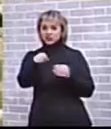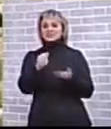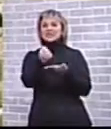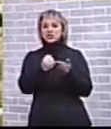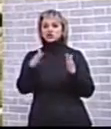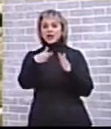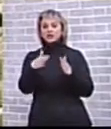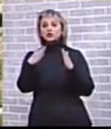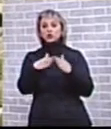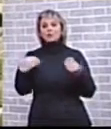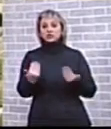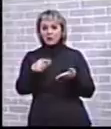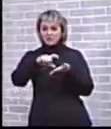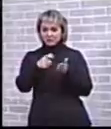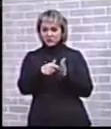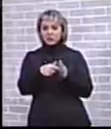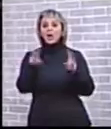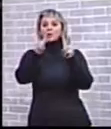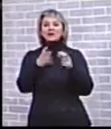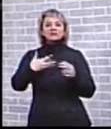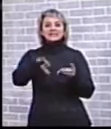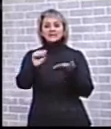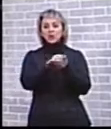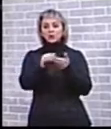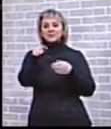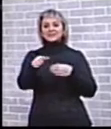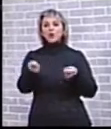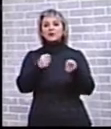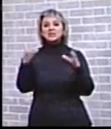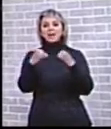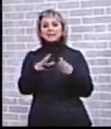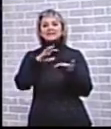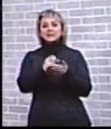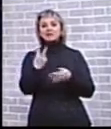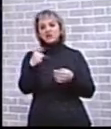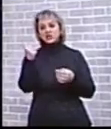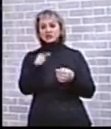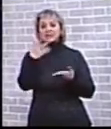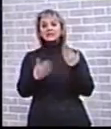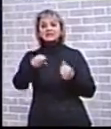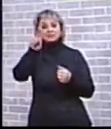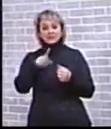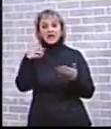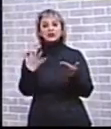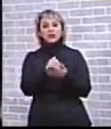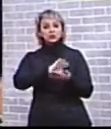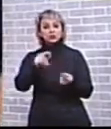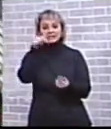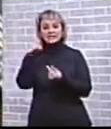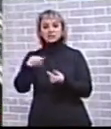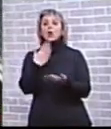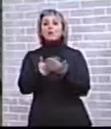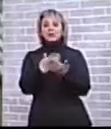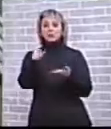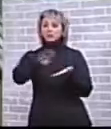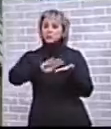содержание жилого помещения. Проверка всей документации управляющей компании займет пару недель. Если специалисты найдут несоответствие,